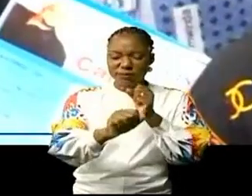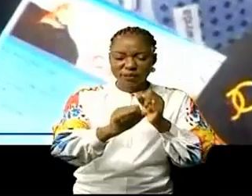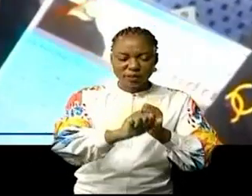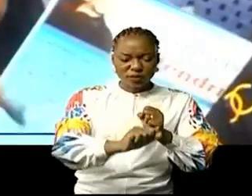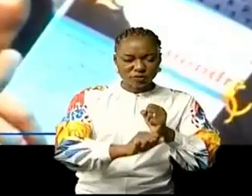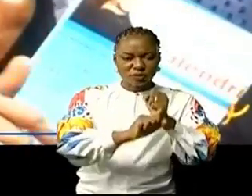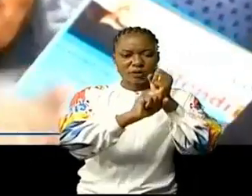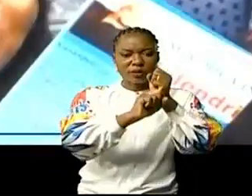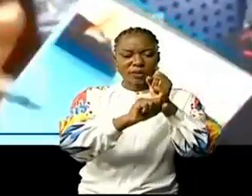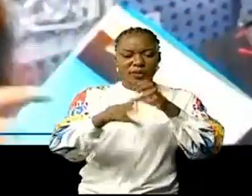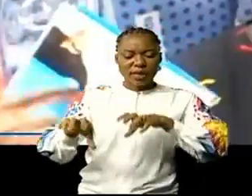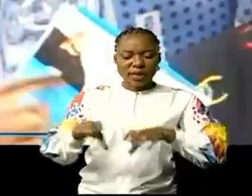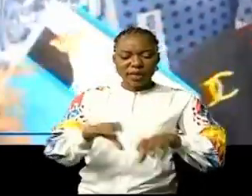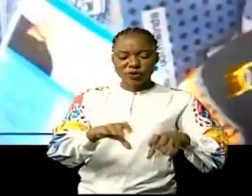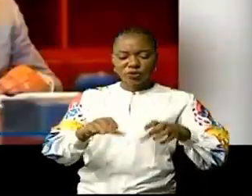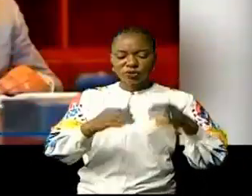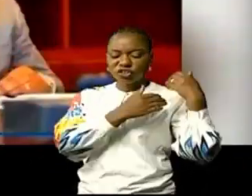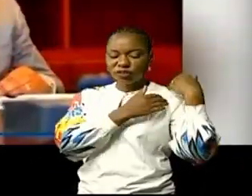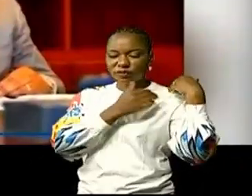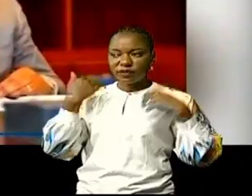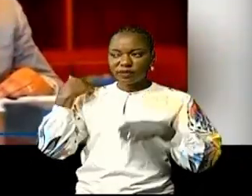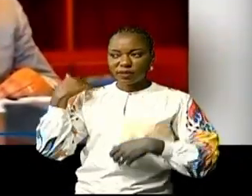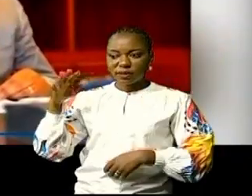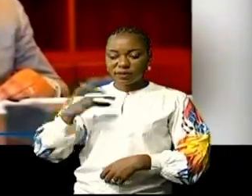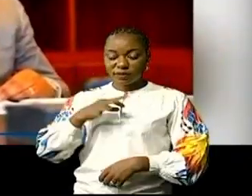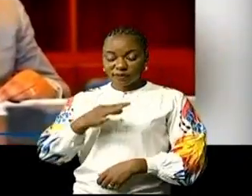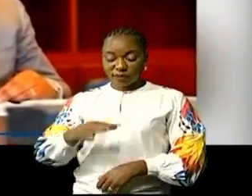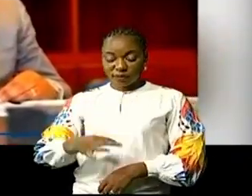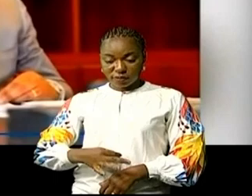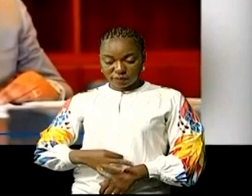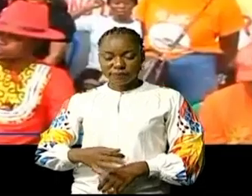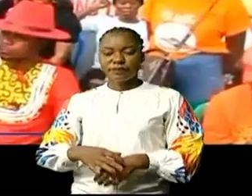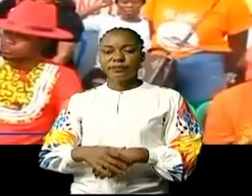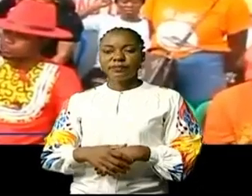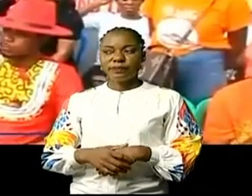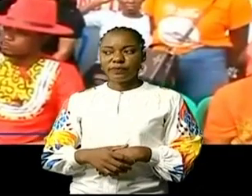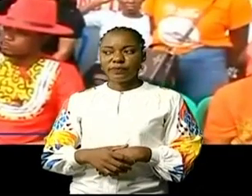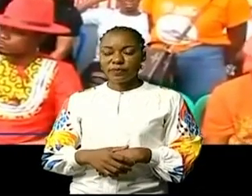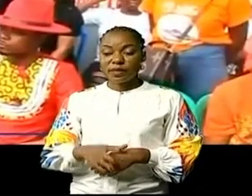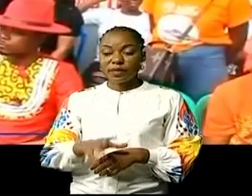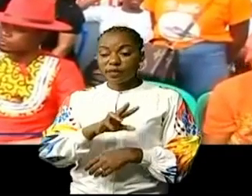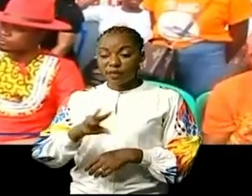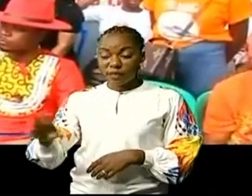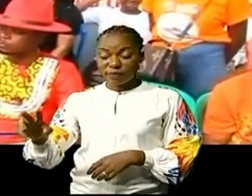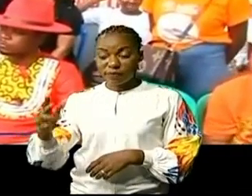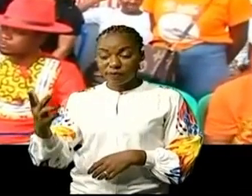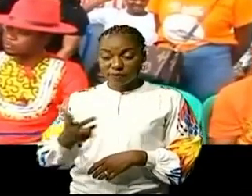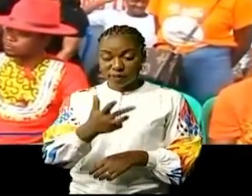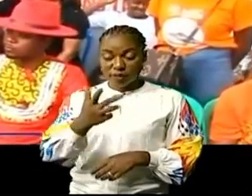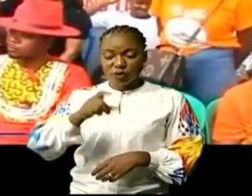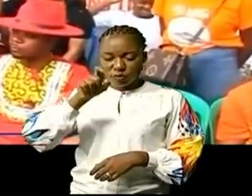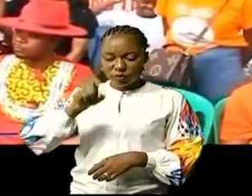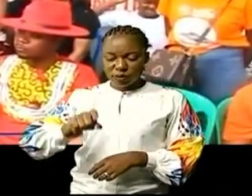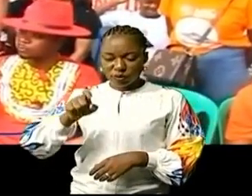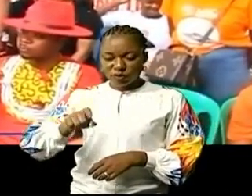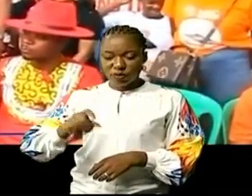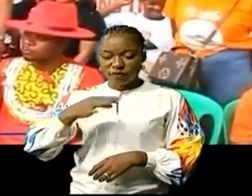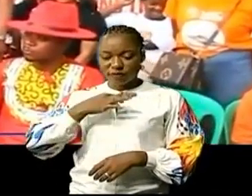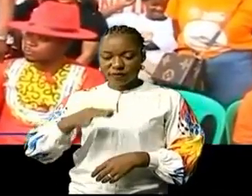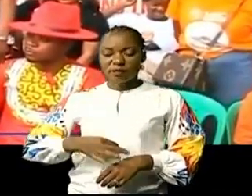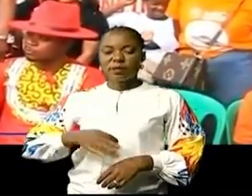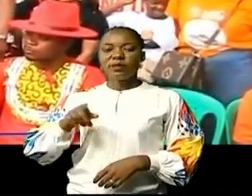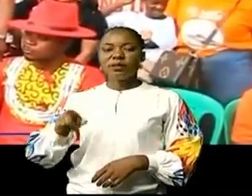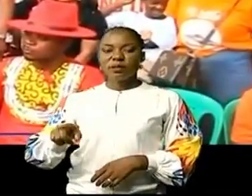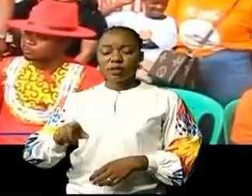soutenir les actions du chef de l'État. Félix Antoine Tshisekedi Tshilombo. 2023, Fatshi ou rien ? En